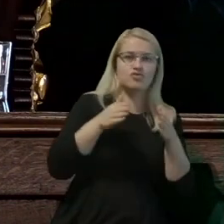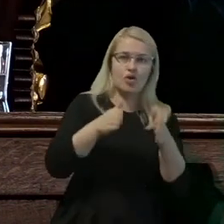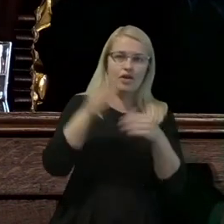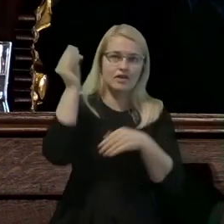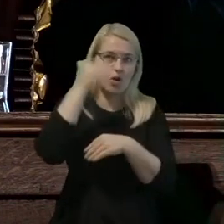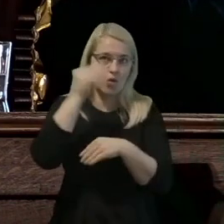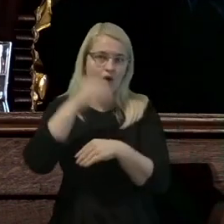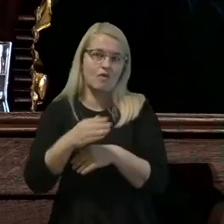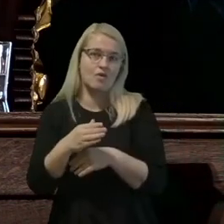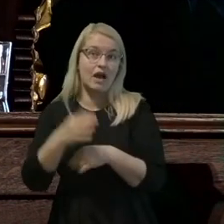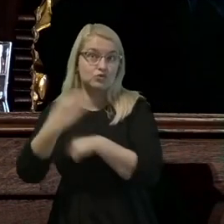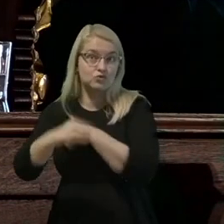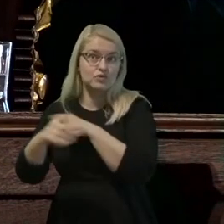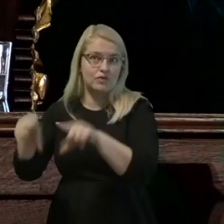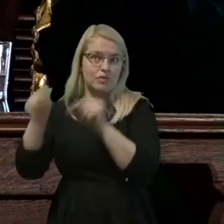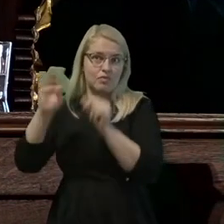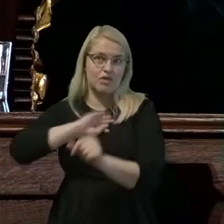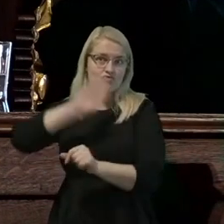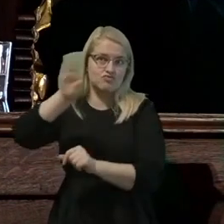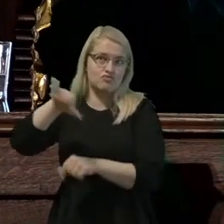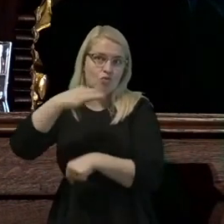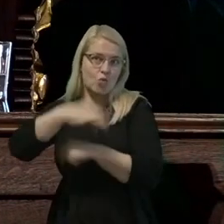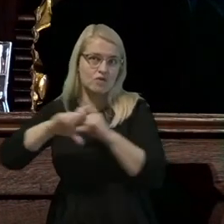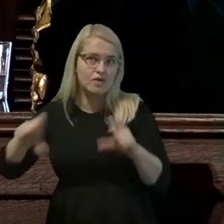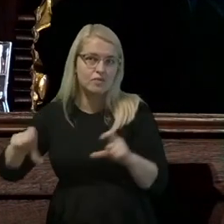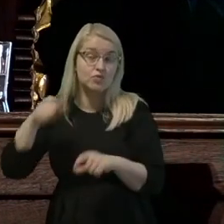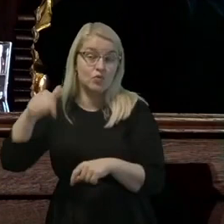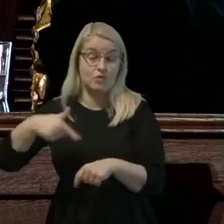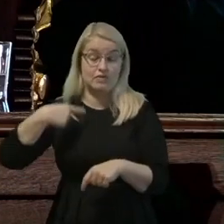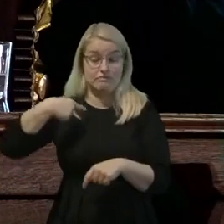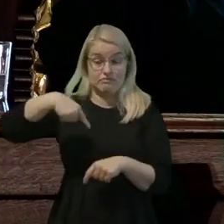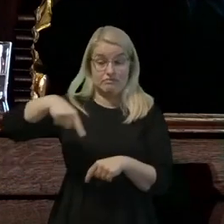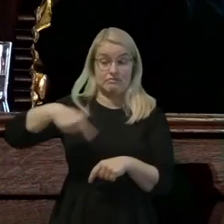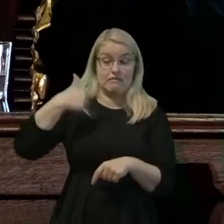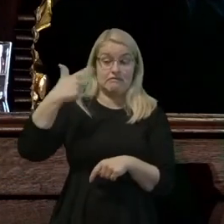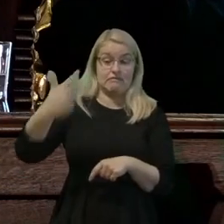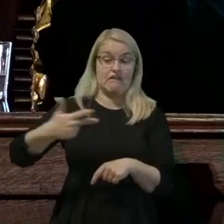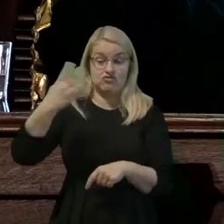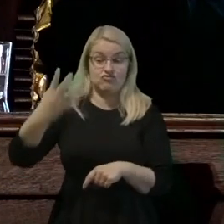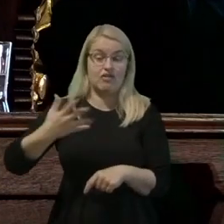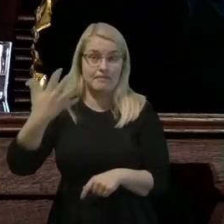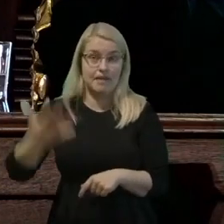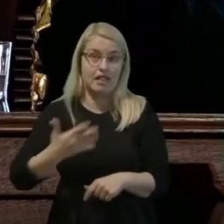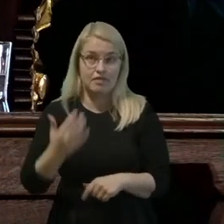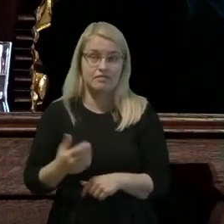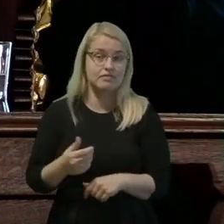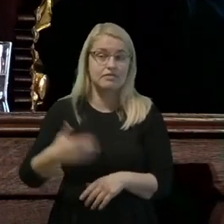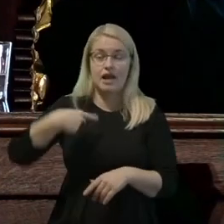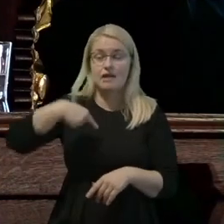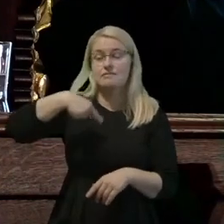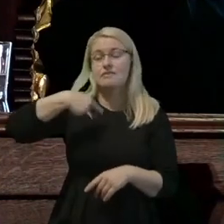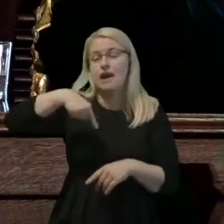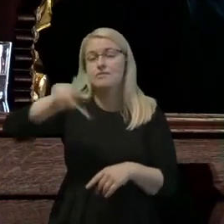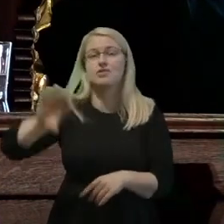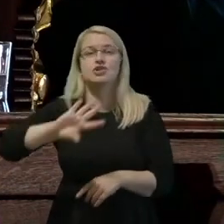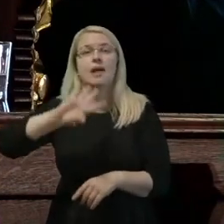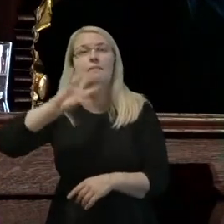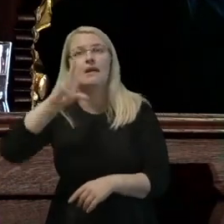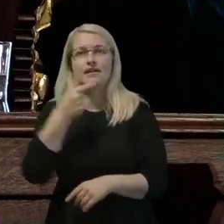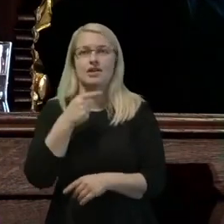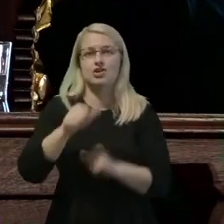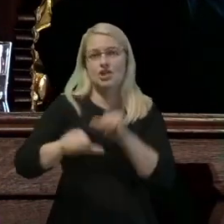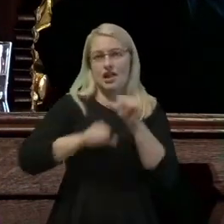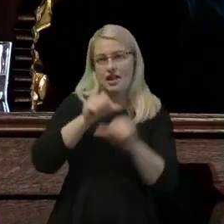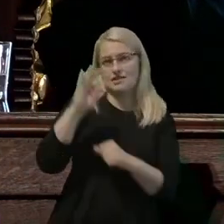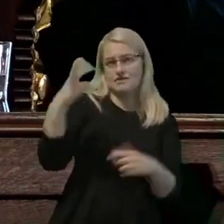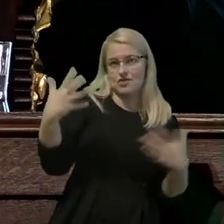uczelnię i tu spędzą najbliższe, być może najważniejsze, najpiękniejsze lata w